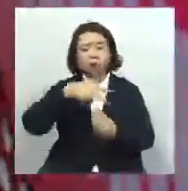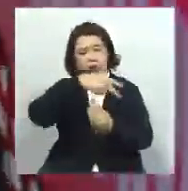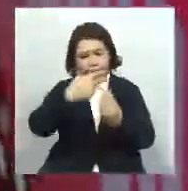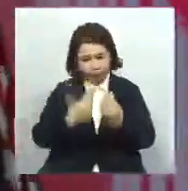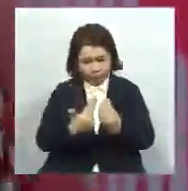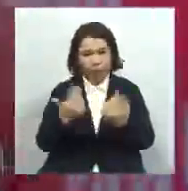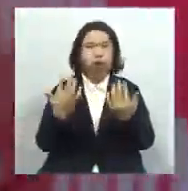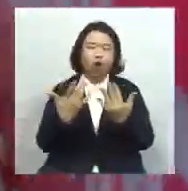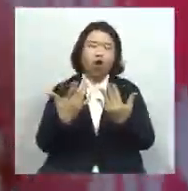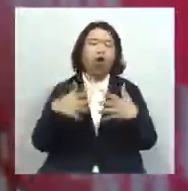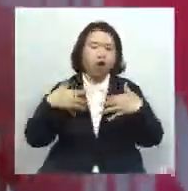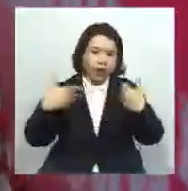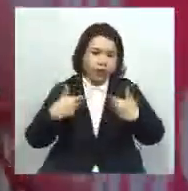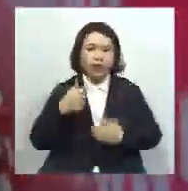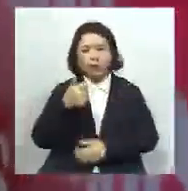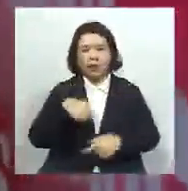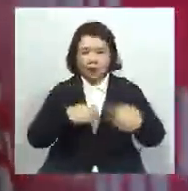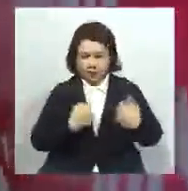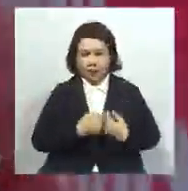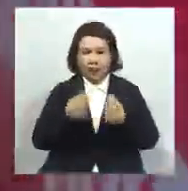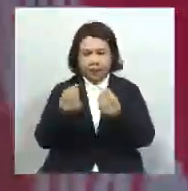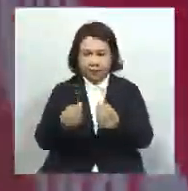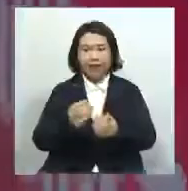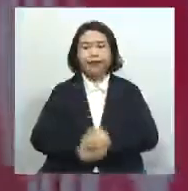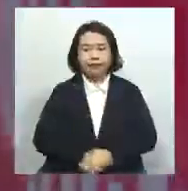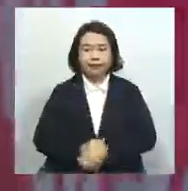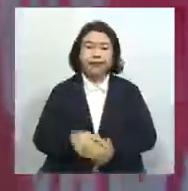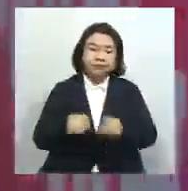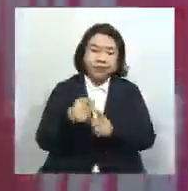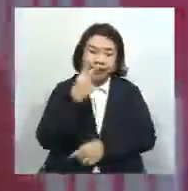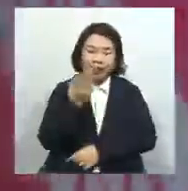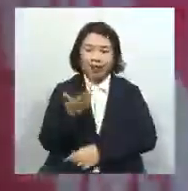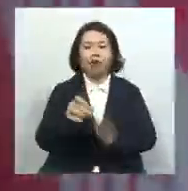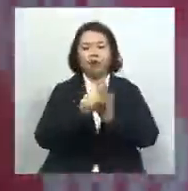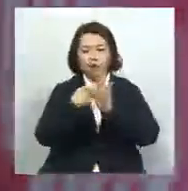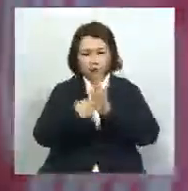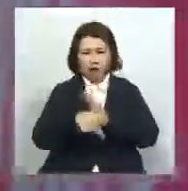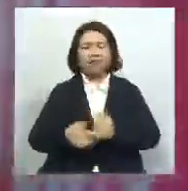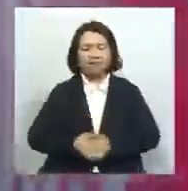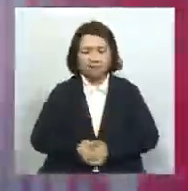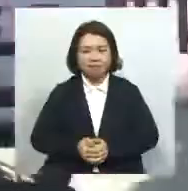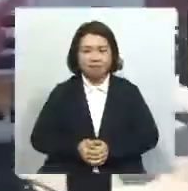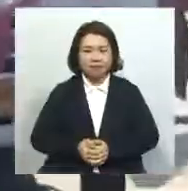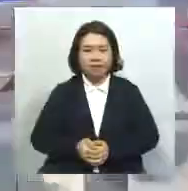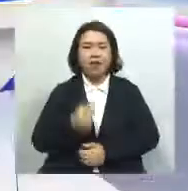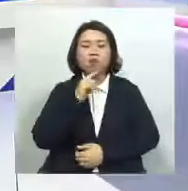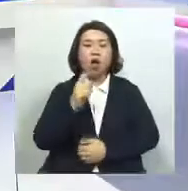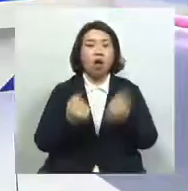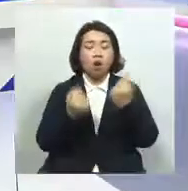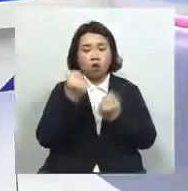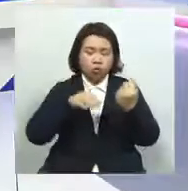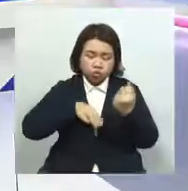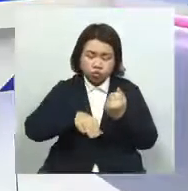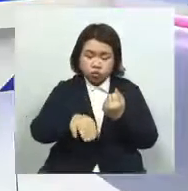นาก็ไปรอต้อนรับกันได้ไปให้กำลังใจกันนะฮะบรรยากาศก็อย่างที่เห็นนี่ที่สุพรรณนะฮะ นี่พอหลังจากขึ้นรถแห่แ